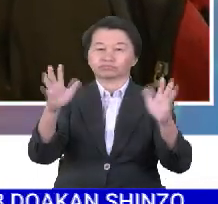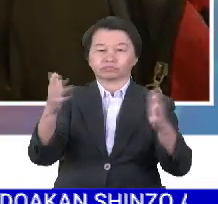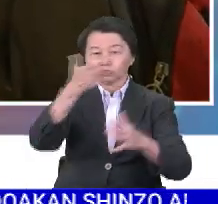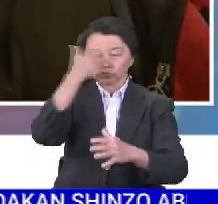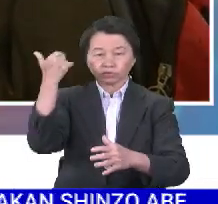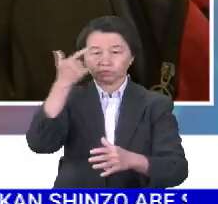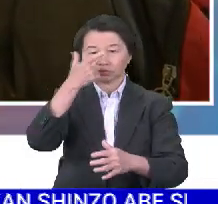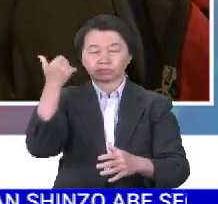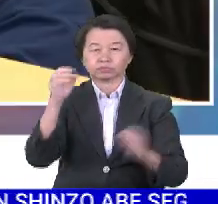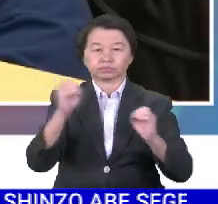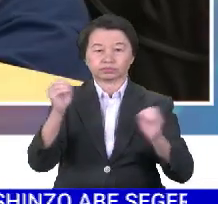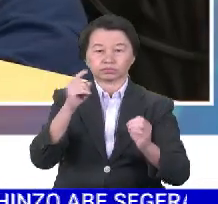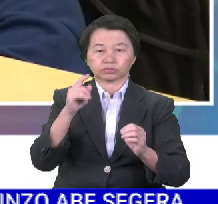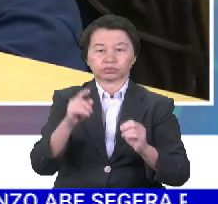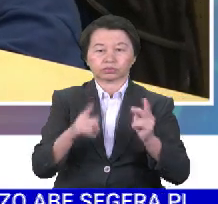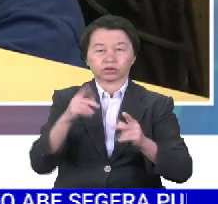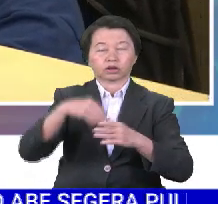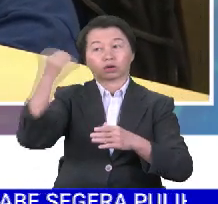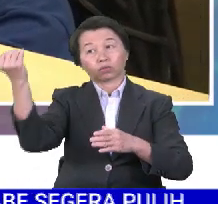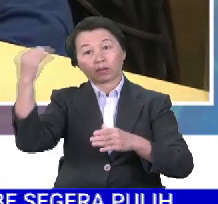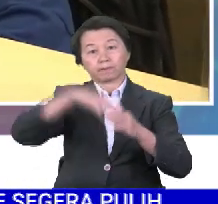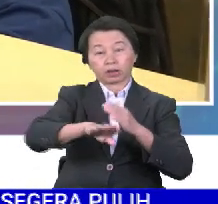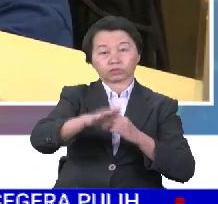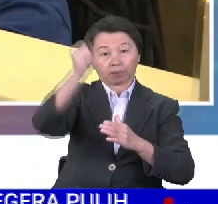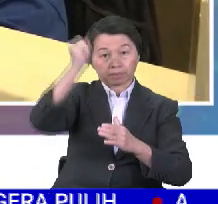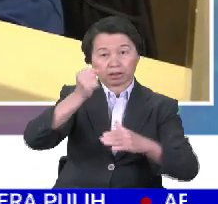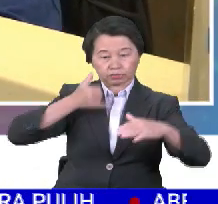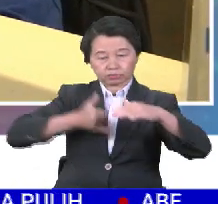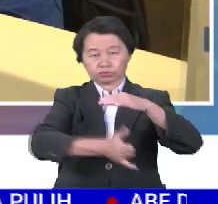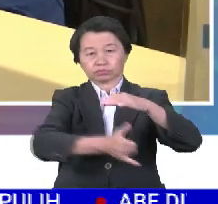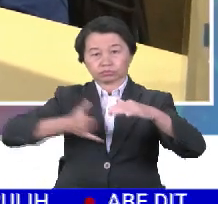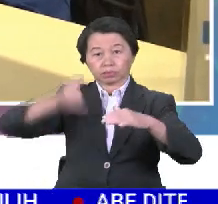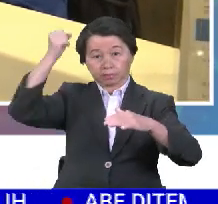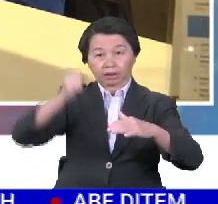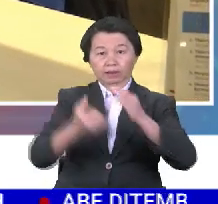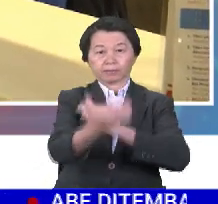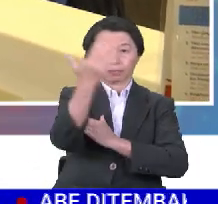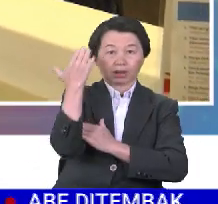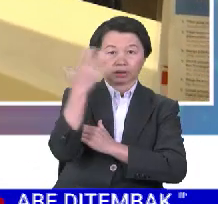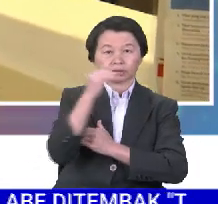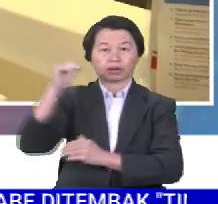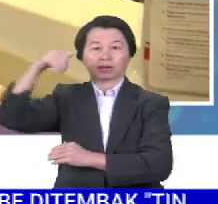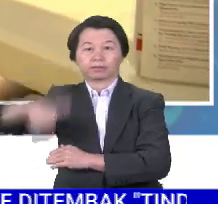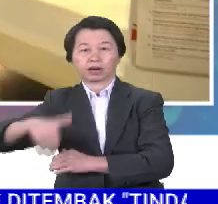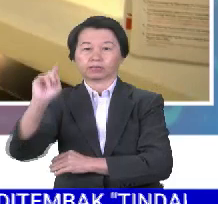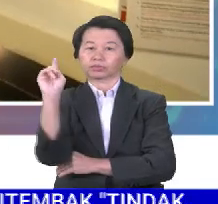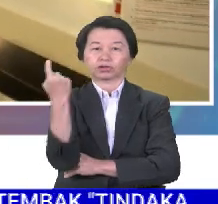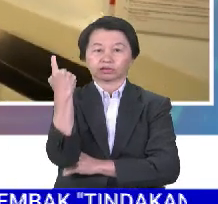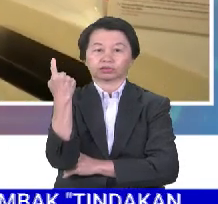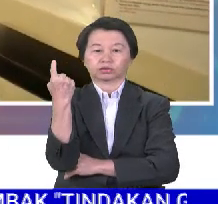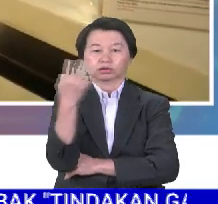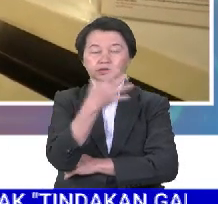memandangkan pergerakan keluar dan masuk bas kebanyakannya pada waktu pagi dan malam sahaja.